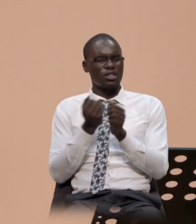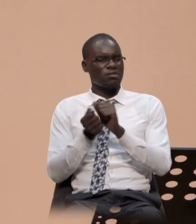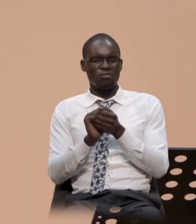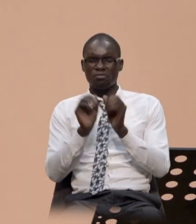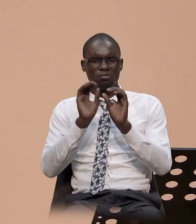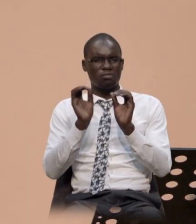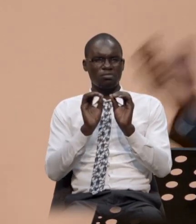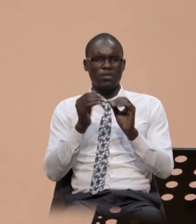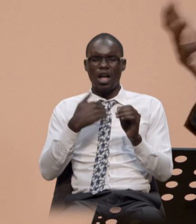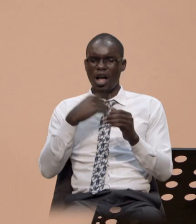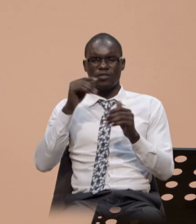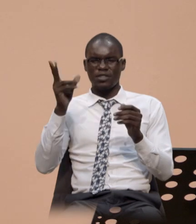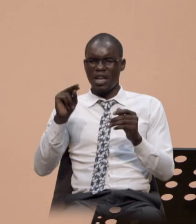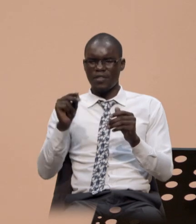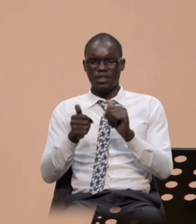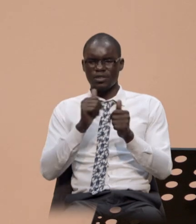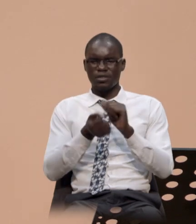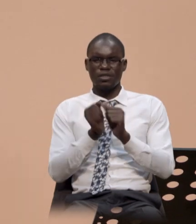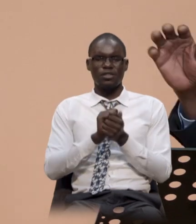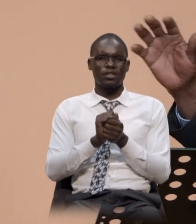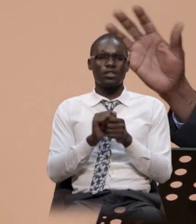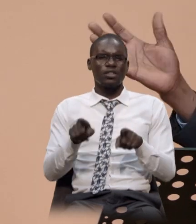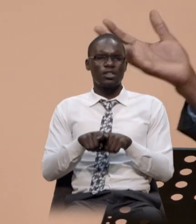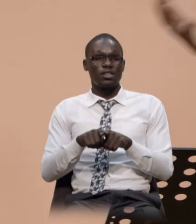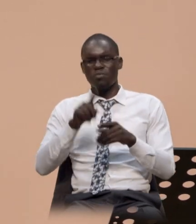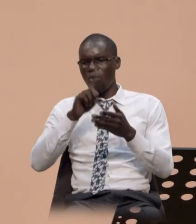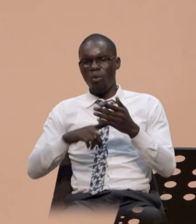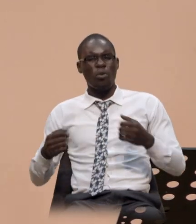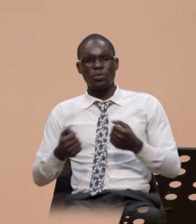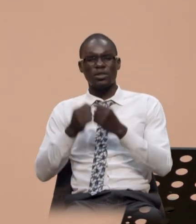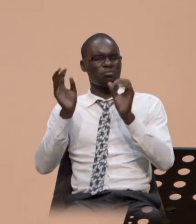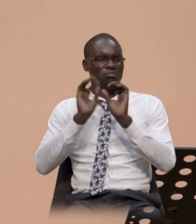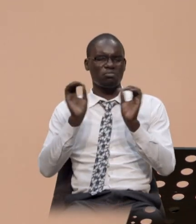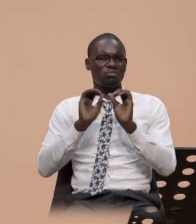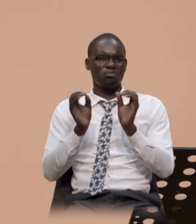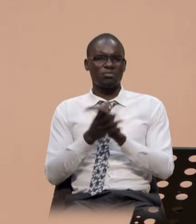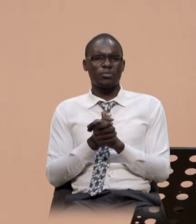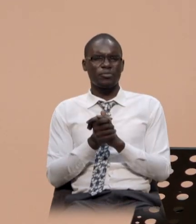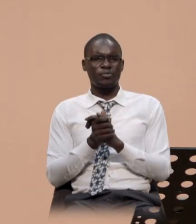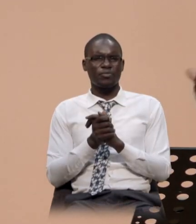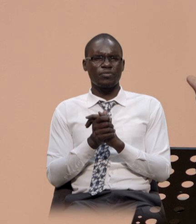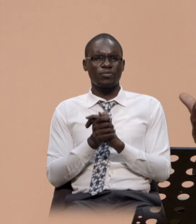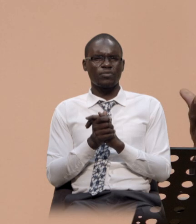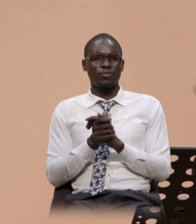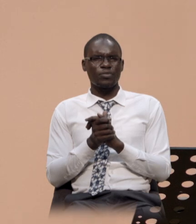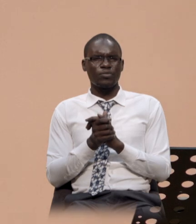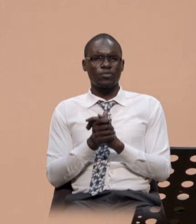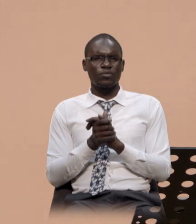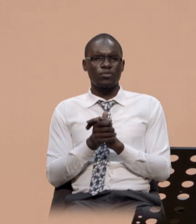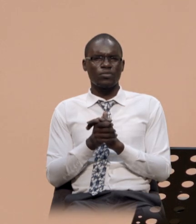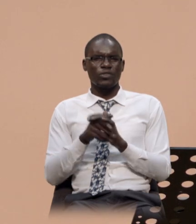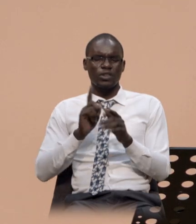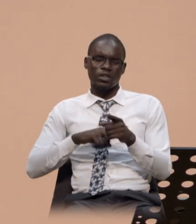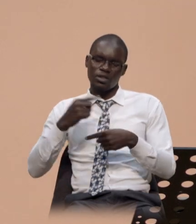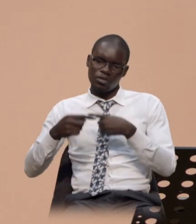badilika. Hakuna kinachoweza kutikisa. Hata jinsi mambo yafanyike hivi na vile, haiwezi kubadilika. Na ndivyo unavyoendelea